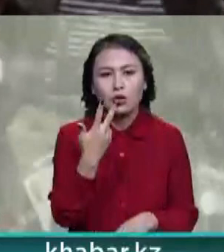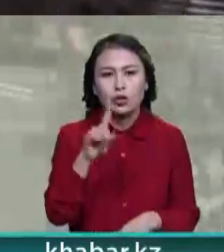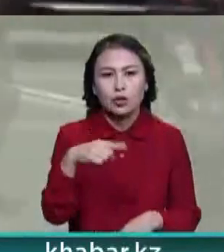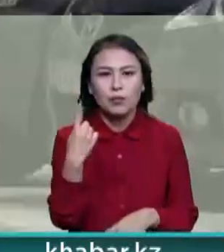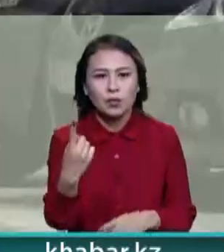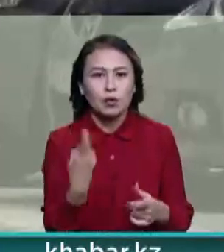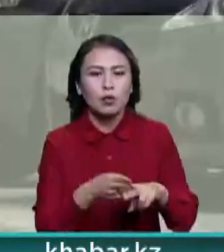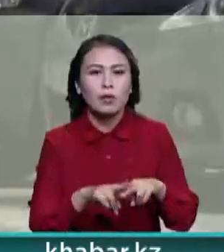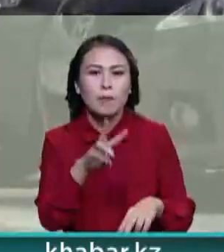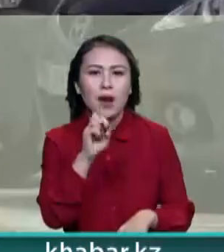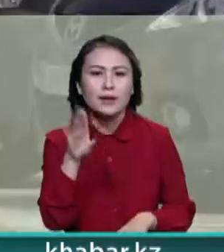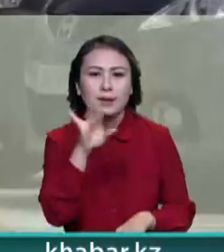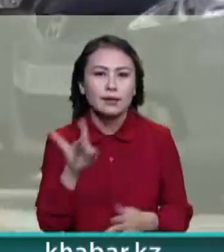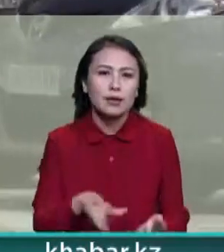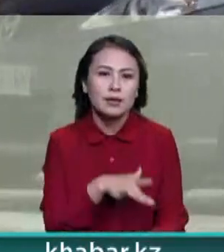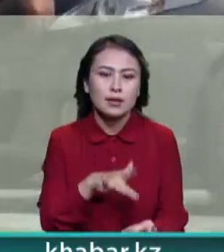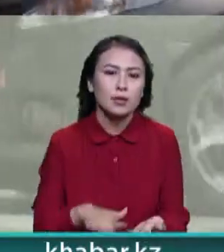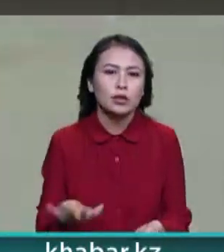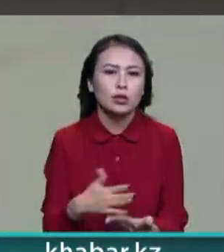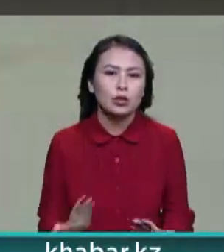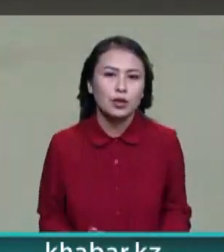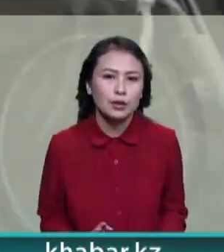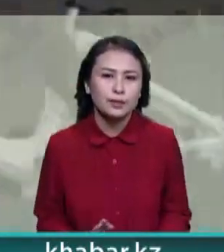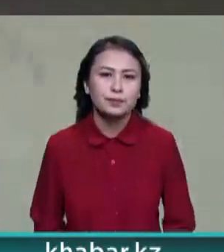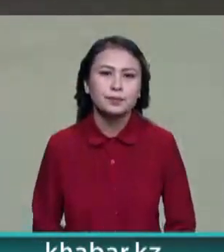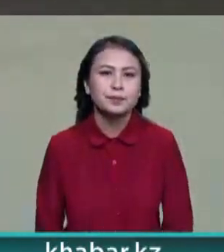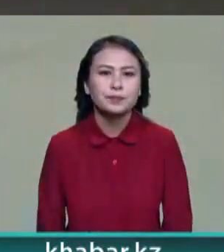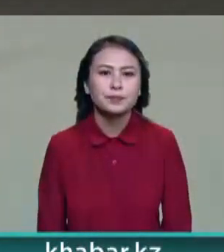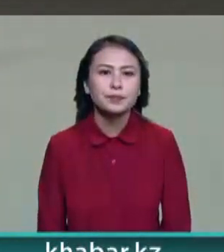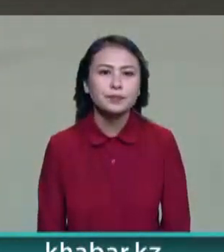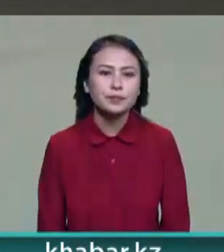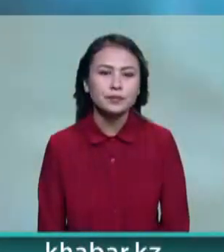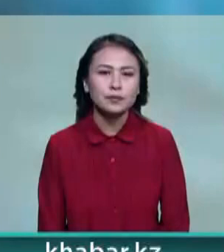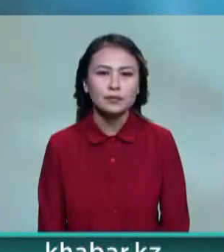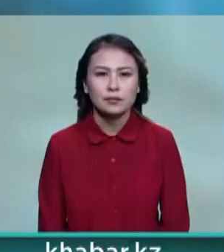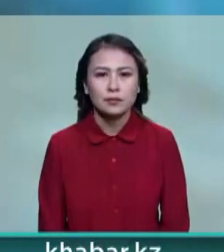кетті. Үштен бірі осы Мадрид қаласы аймағының тұрғындары.